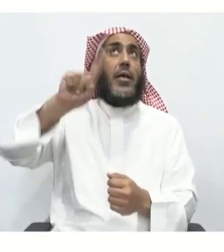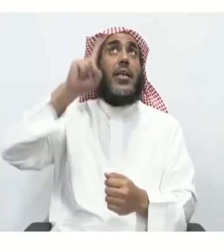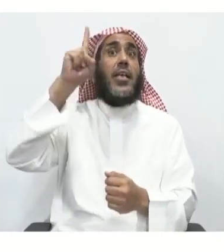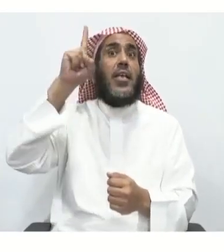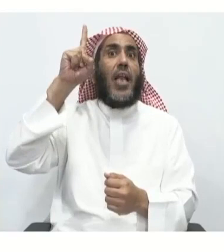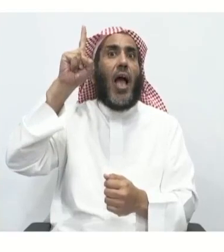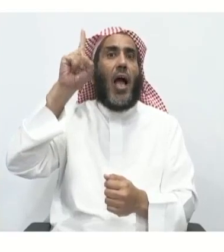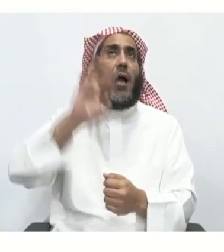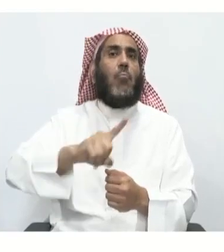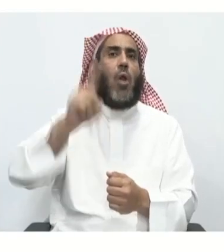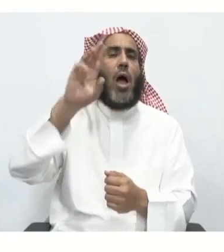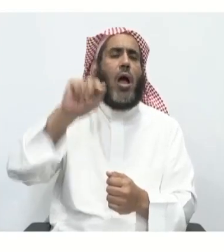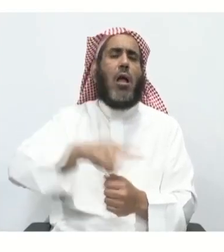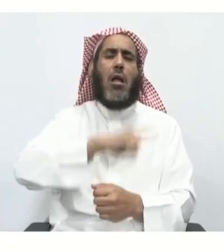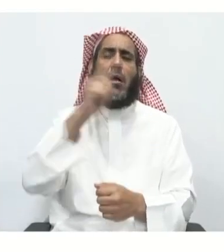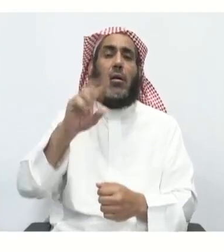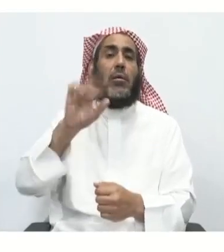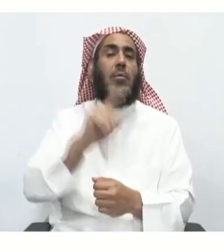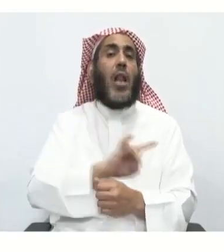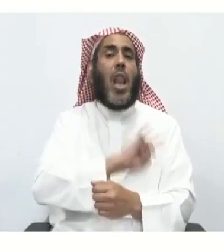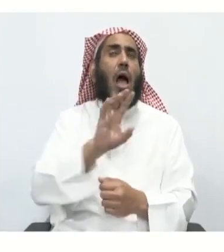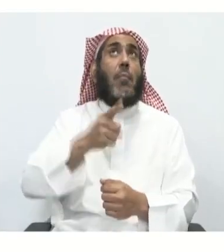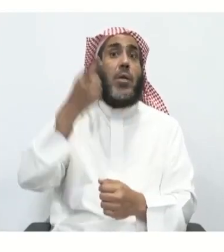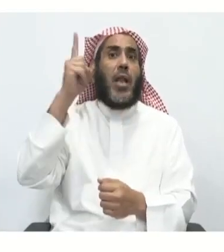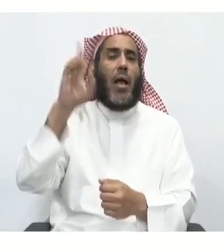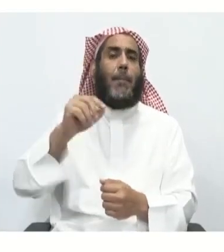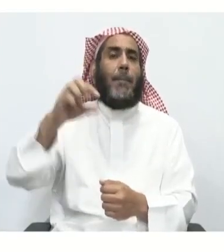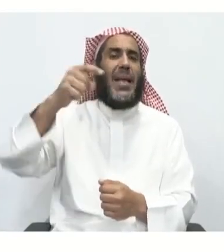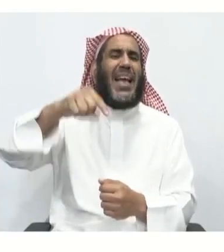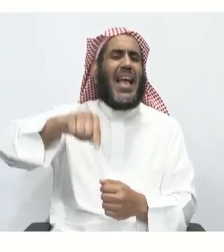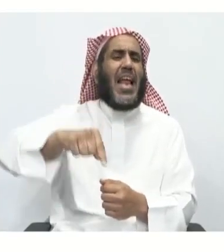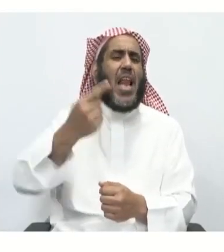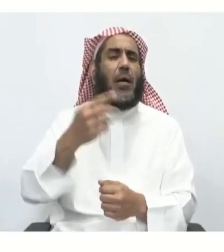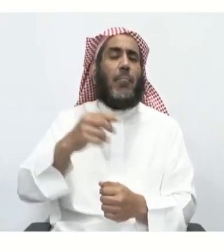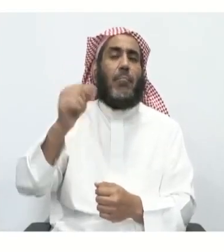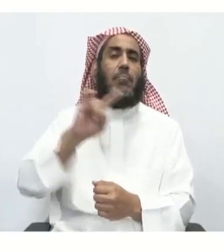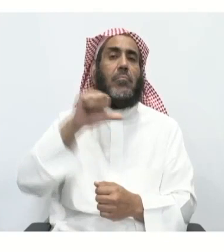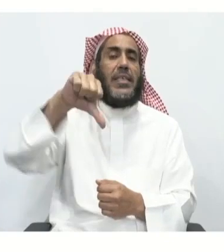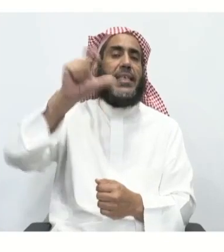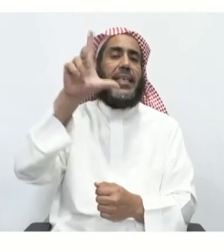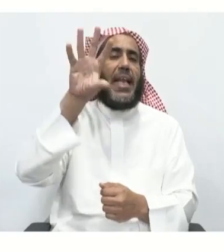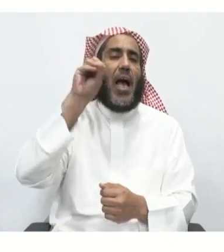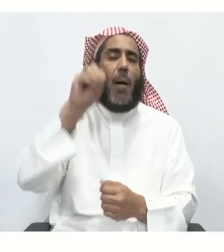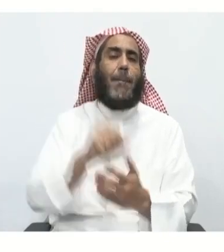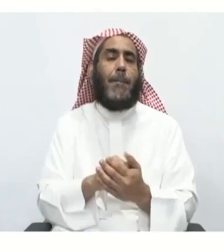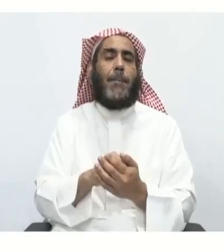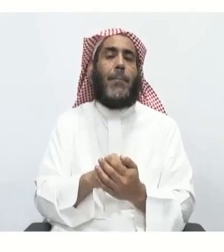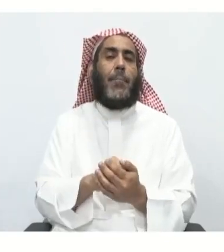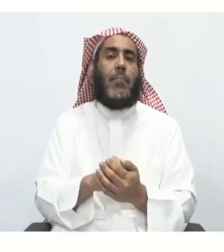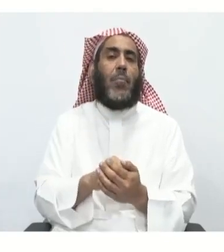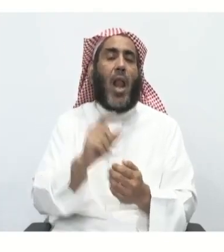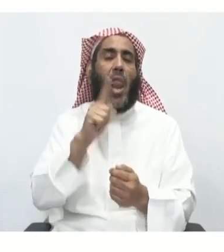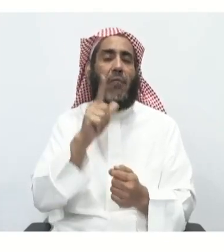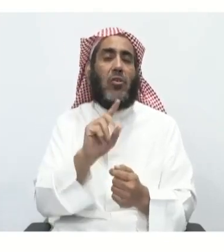اله فهنا ايضا لاحظ لا اله الا هنا لا اله لا اله وهنا ايضا